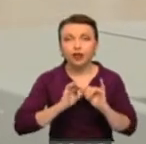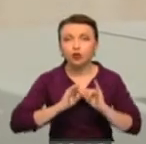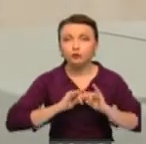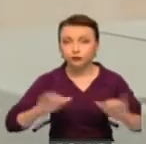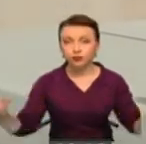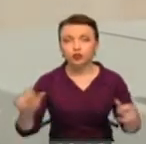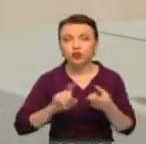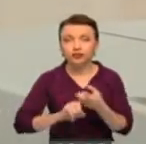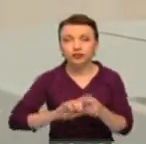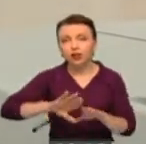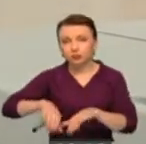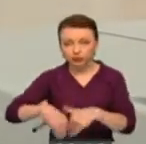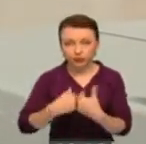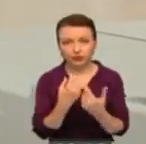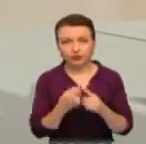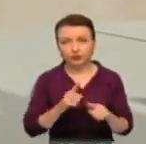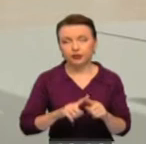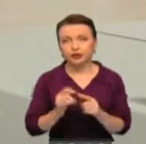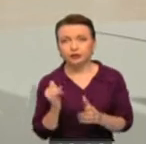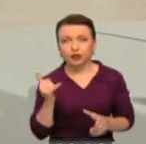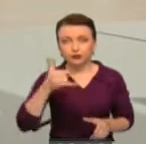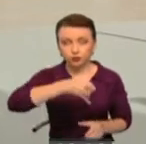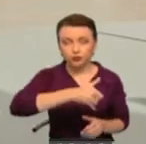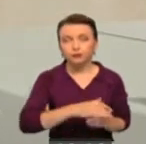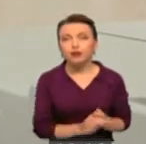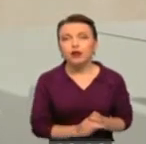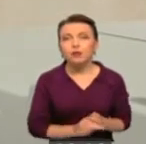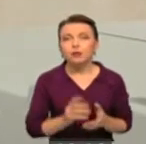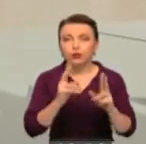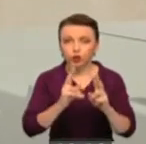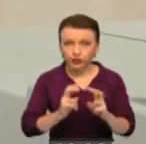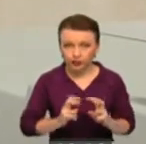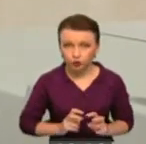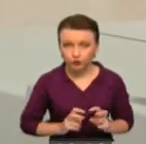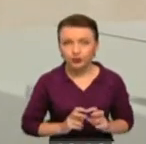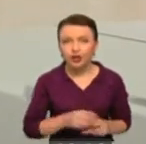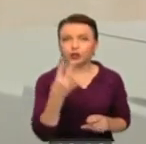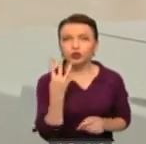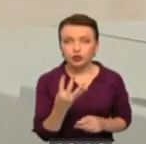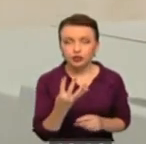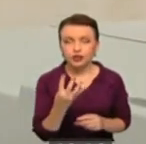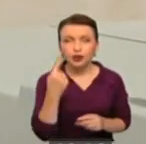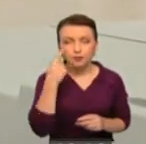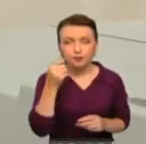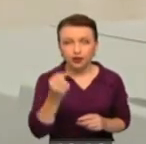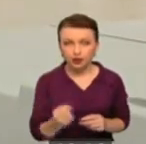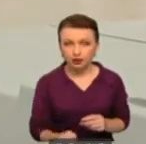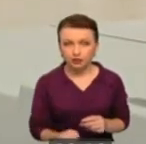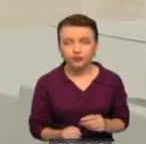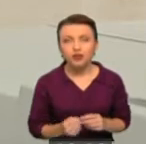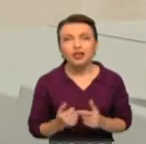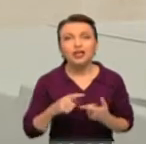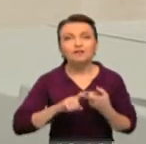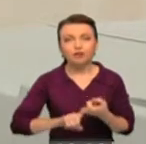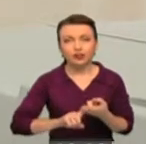розповсюдженню інфекції після трансфузії. Ми досліджуємо на 4 маркери